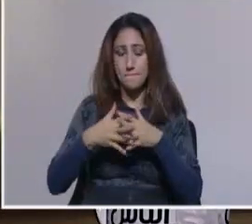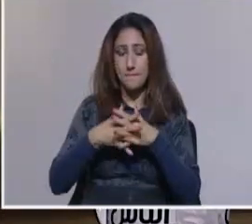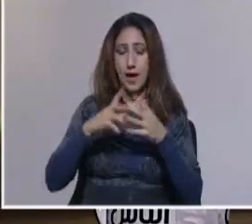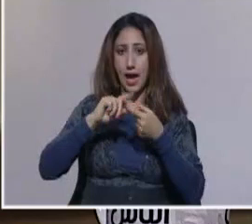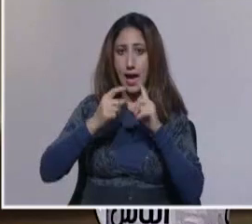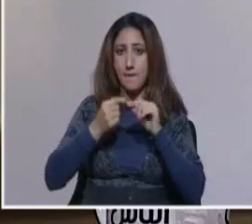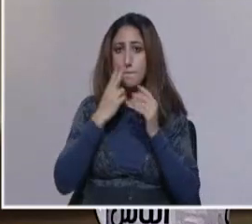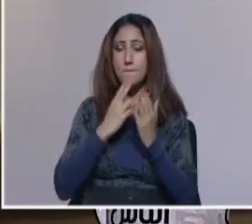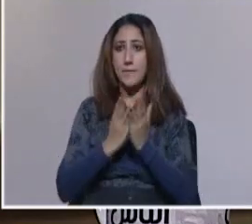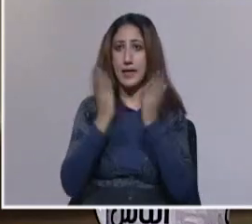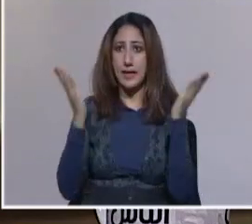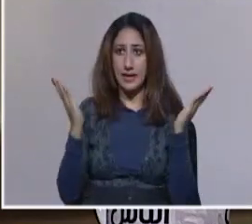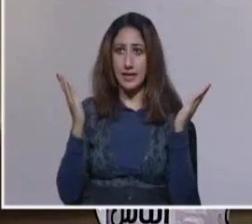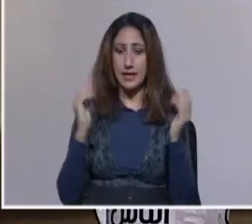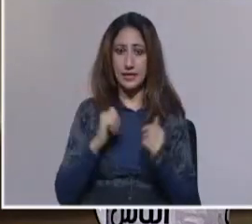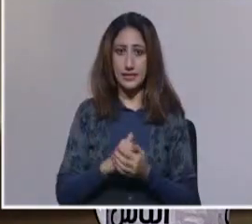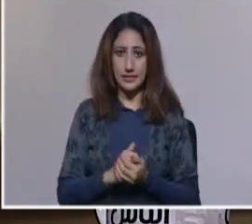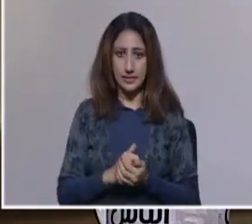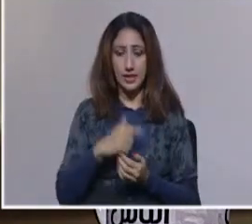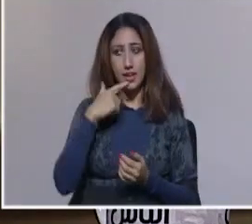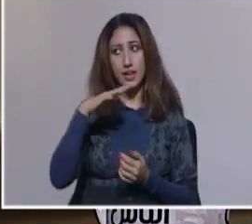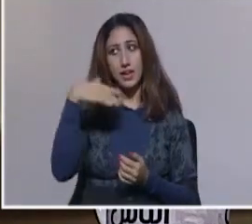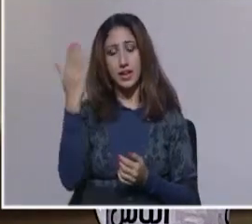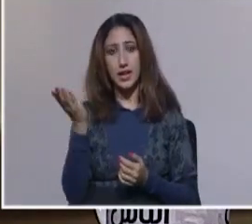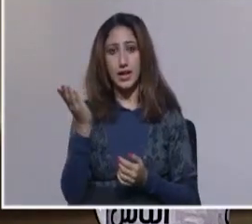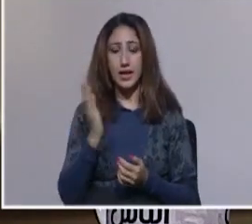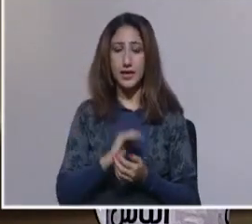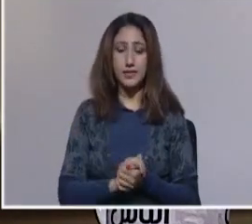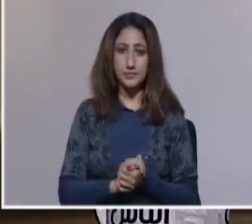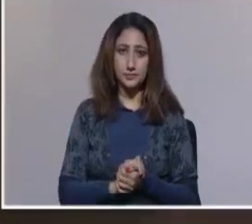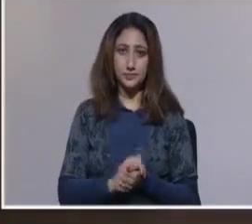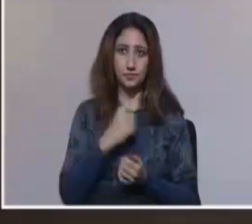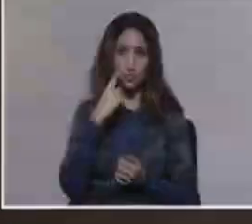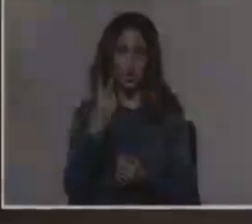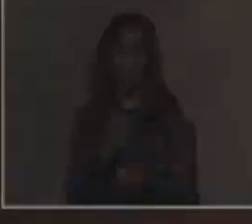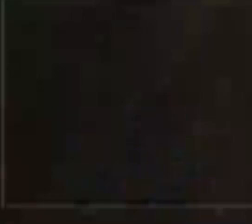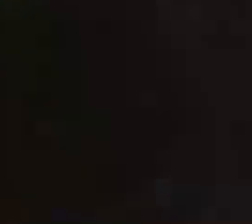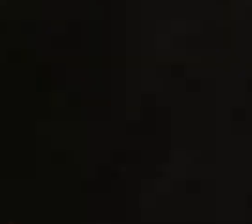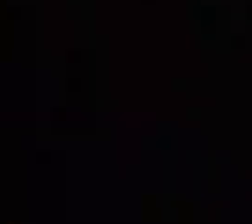الخير للغير. وربنا يكرم الجميع إن شاء الله. نشوف التقرير.